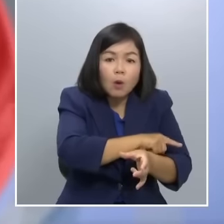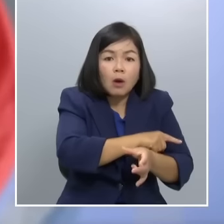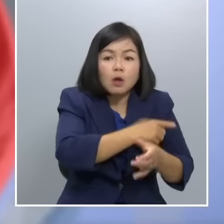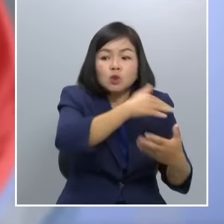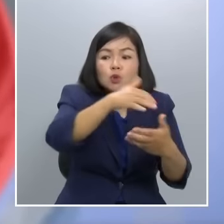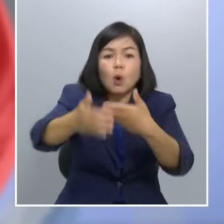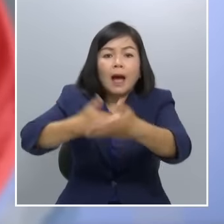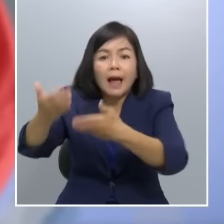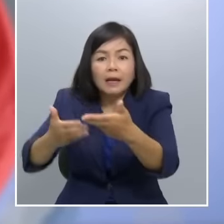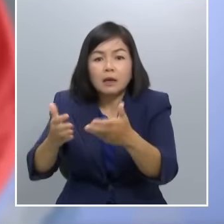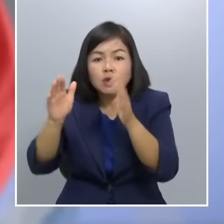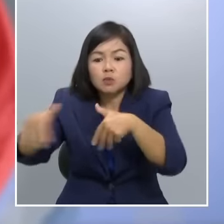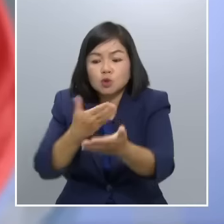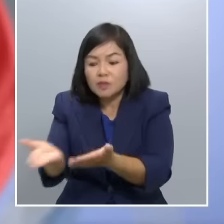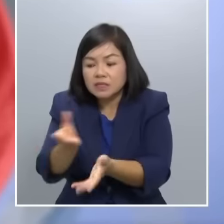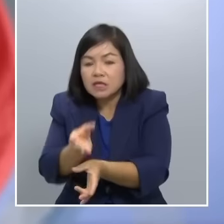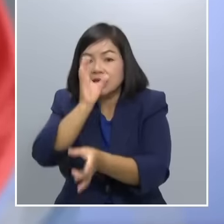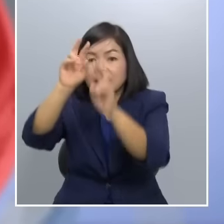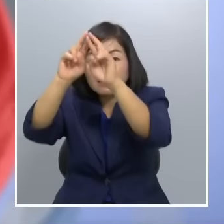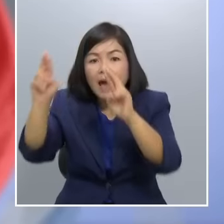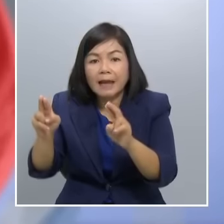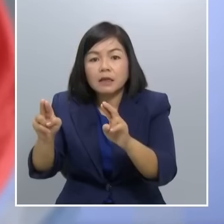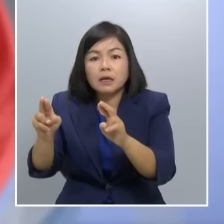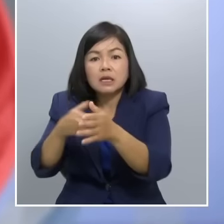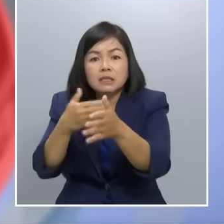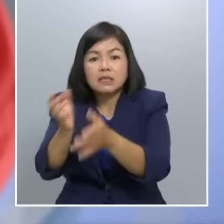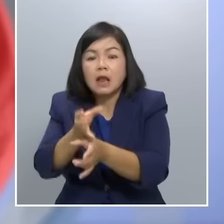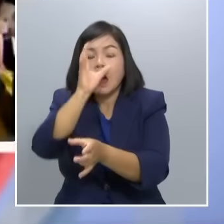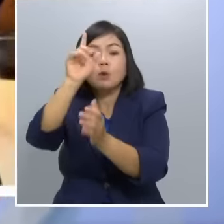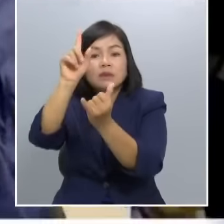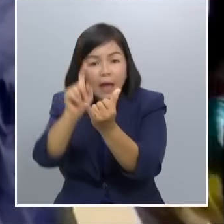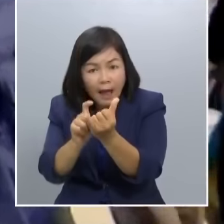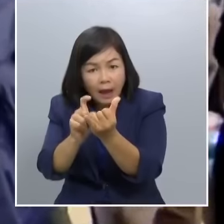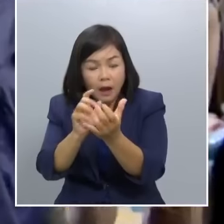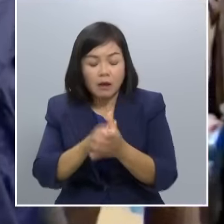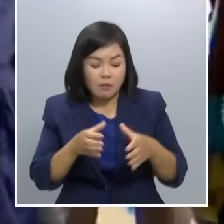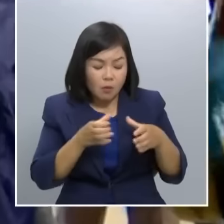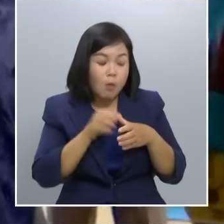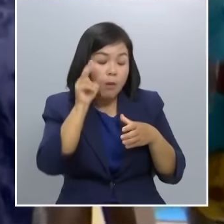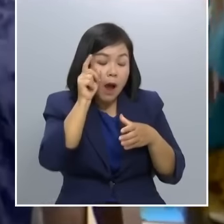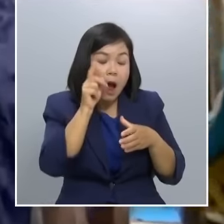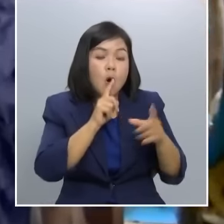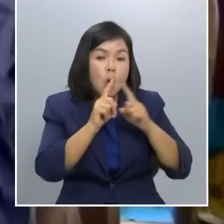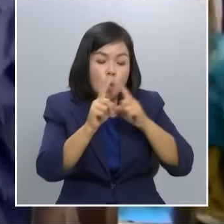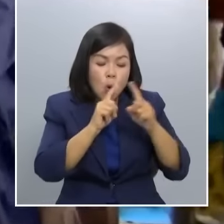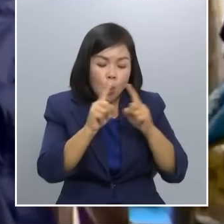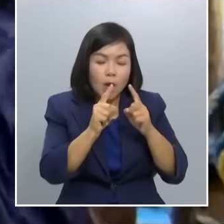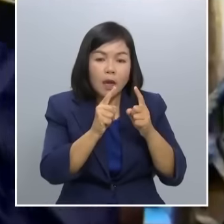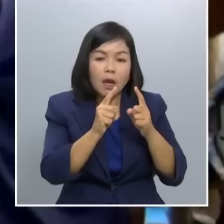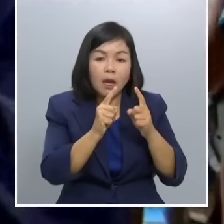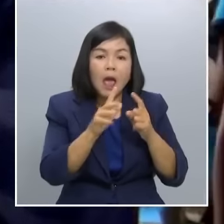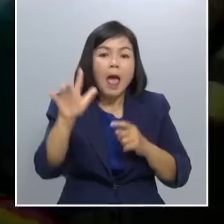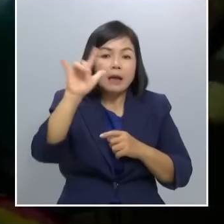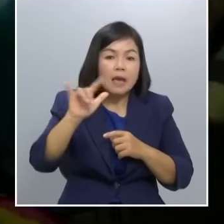อืโอ้โหคุณผู้ชมครับทีมข่าวยังได้คุยกับคุณหมวยนะคะเป็นญาติของนาย